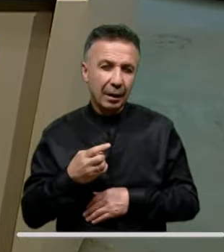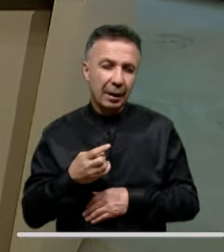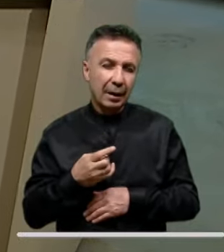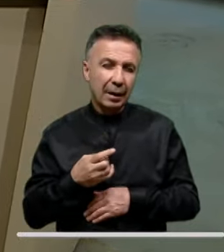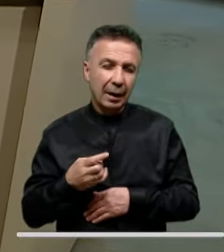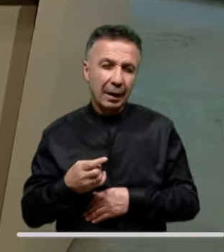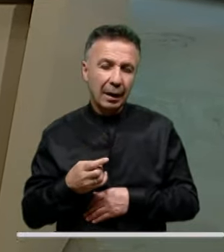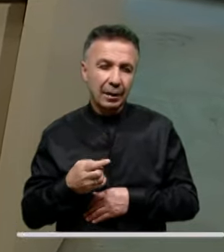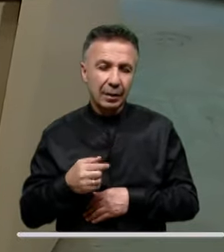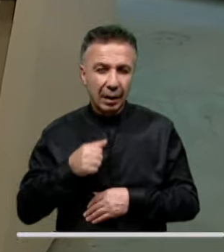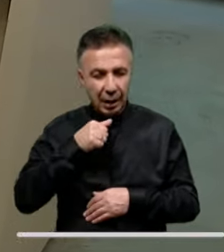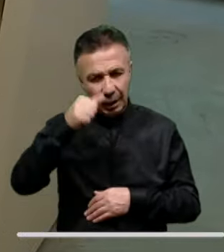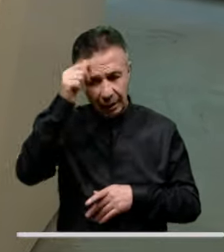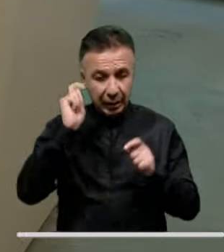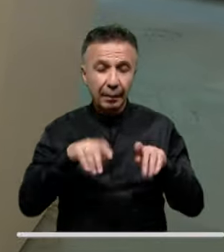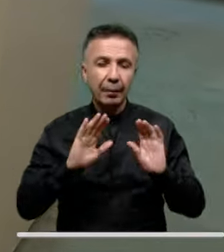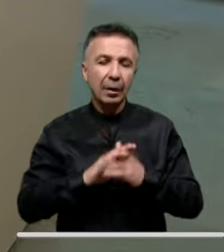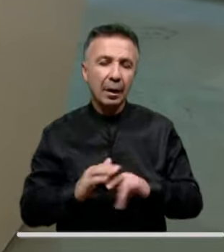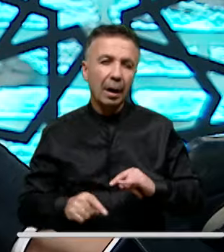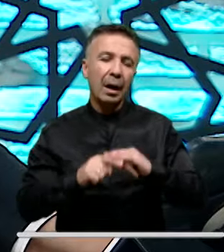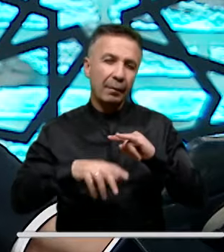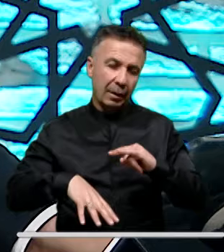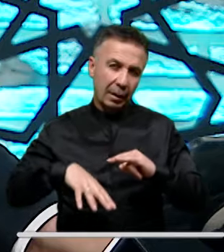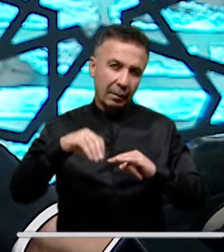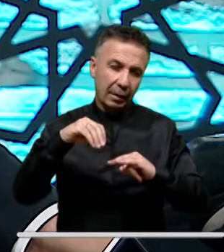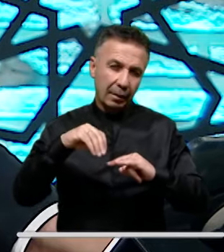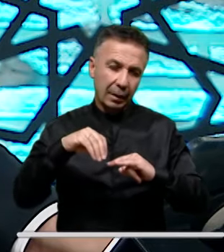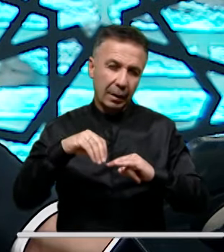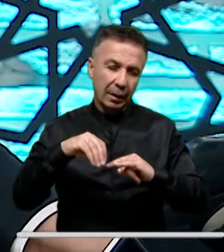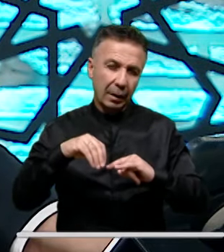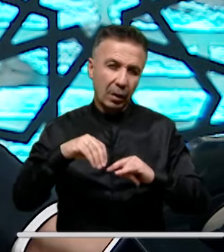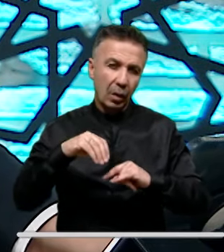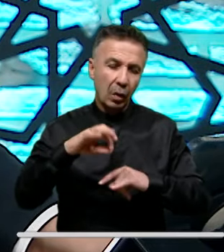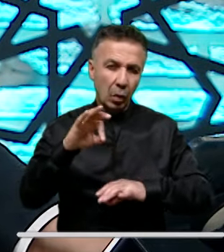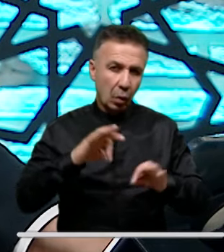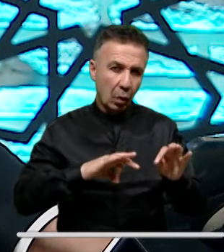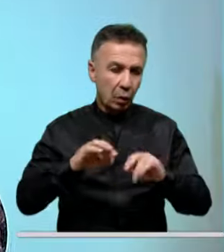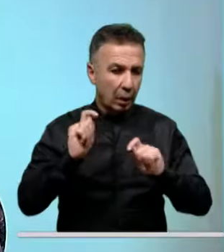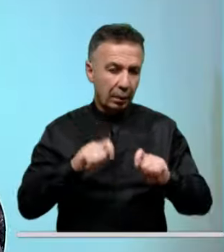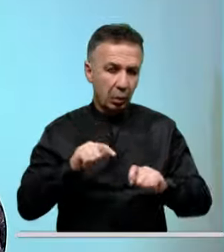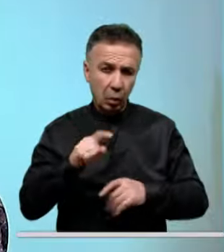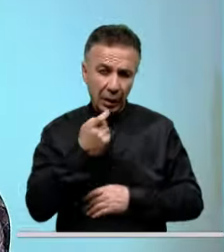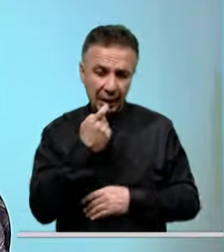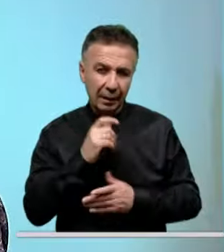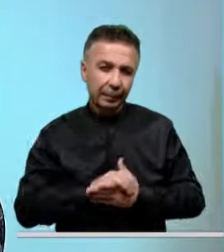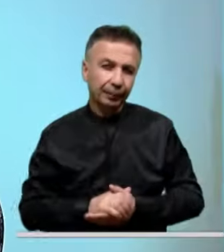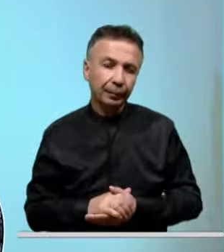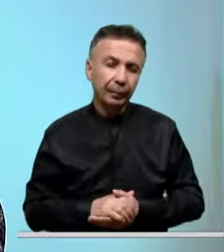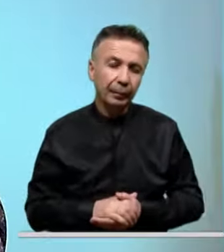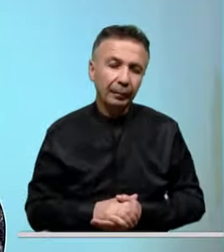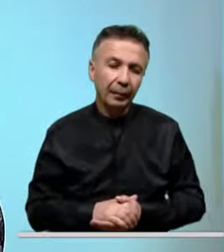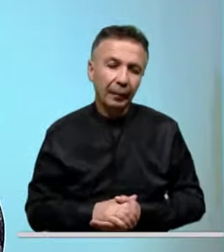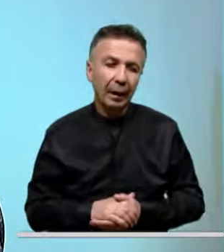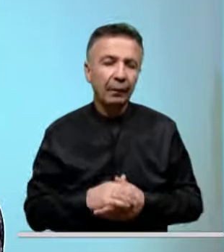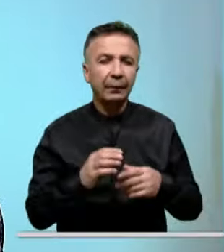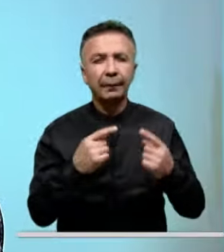şu bilgiyi verelim mi hocam hemen? Arafat'a çıkarken yapılan kontrollerden geçemiyorlar. Şimdi bu sene daha ağır,